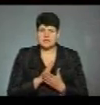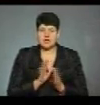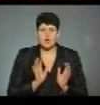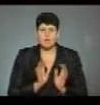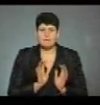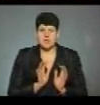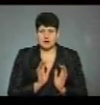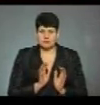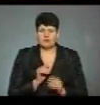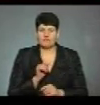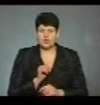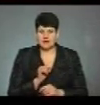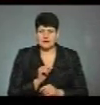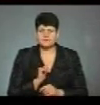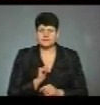оберігом, вона